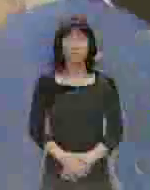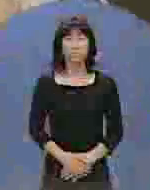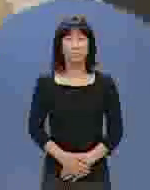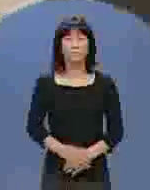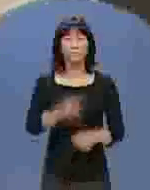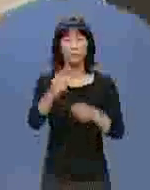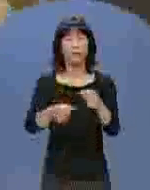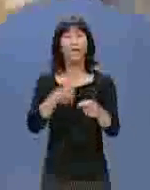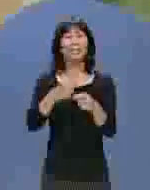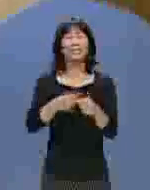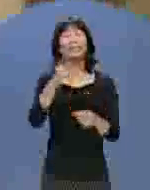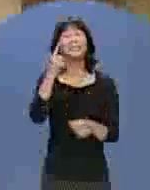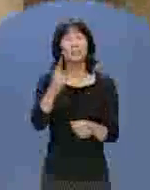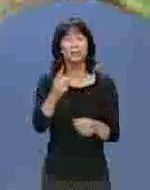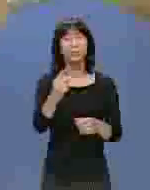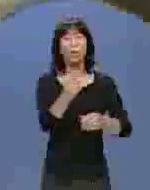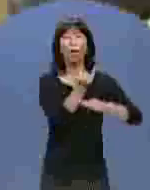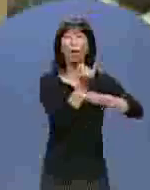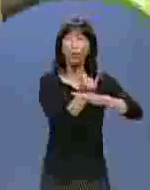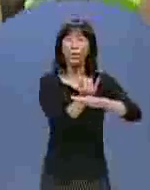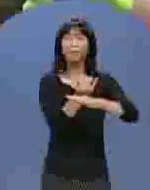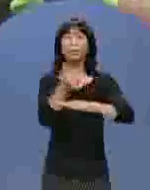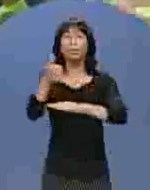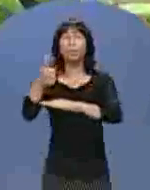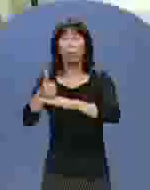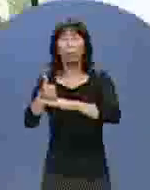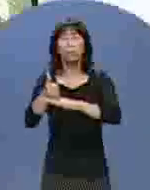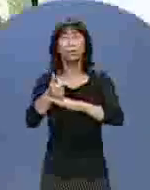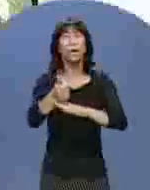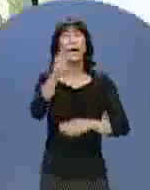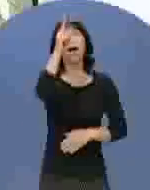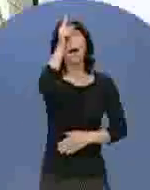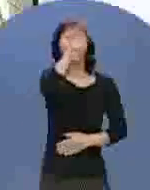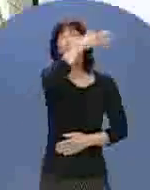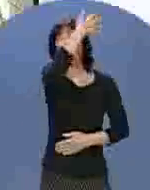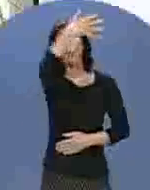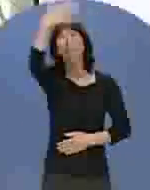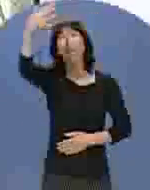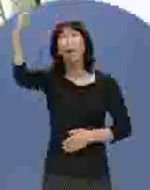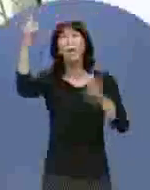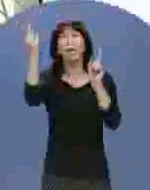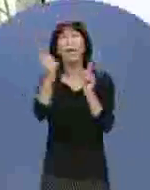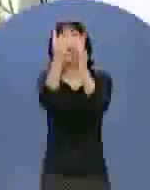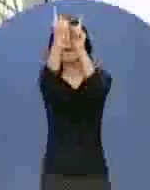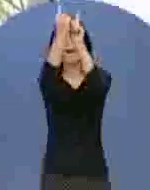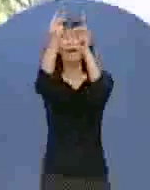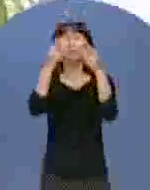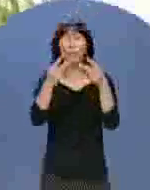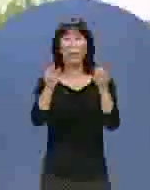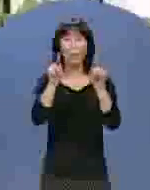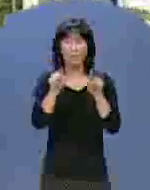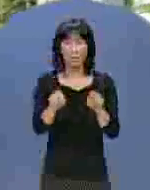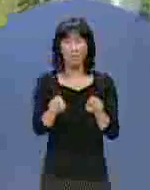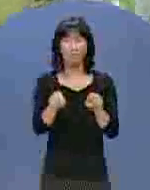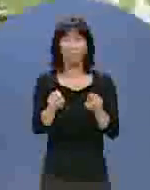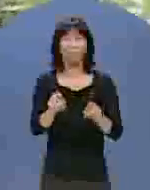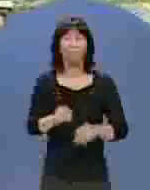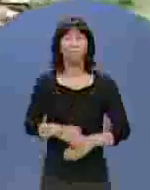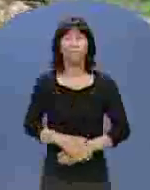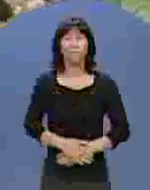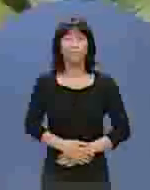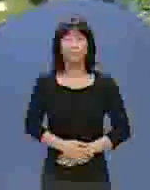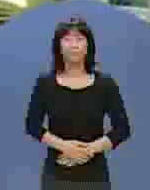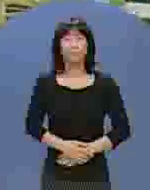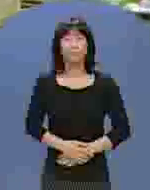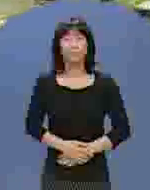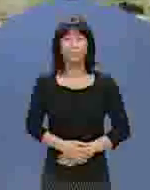1年に一度織姫と彦星が天の川を越えて巡り合うロマンチックなイベントとして知られる七夕です